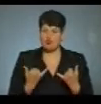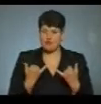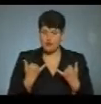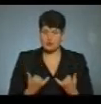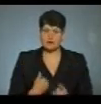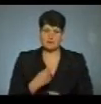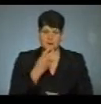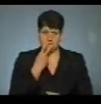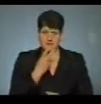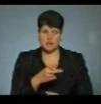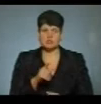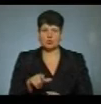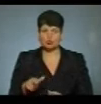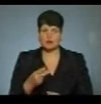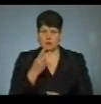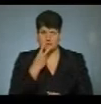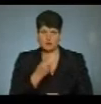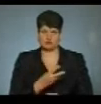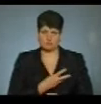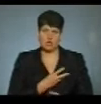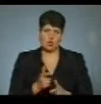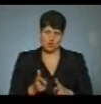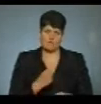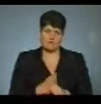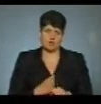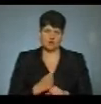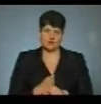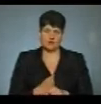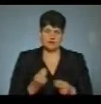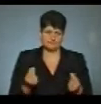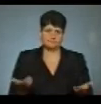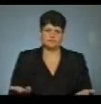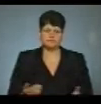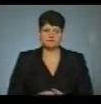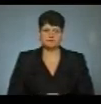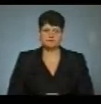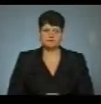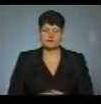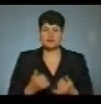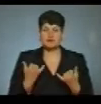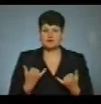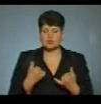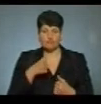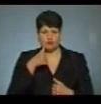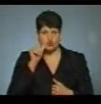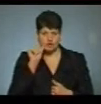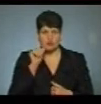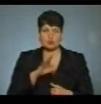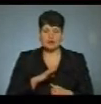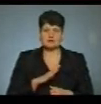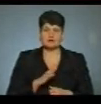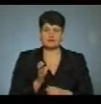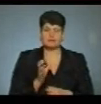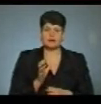бачимо, люди бачать мотивацію і готові працювати. Повірте, люди сьогодні готові працювати. І сьогодні, вчора, перепрошую, в нашому